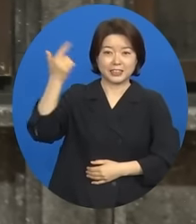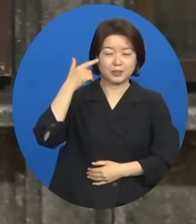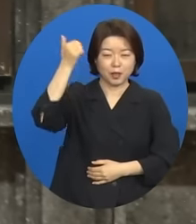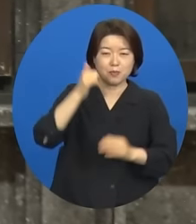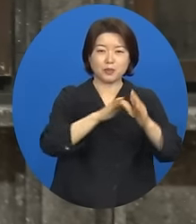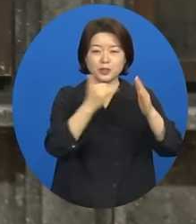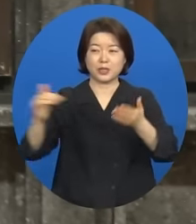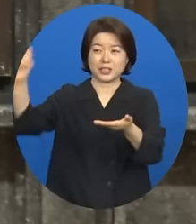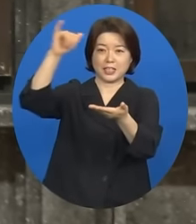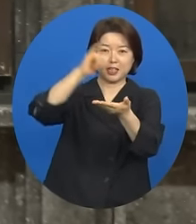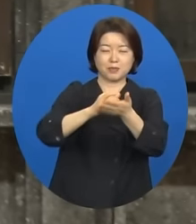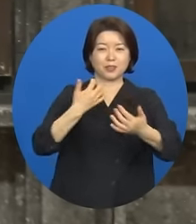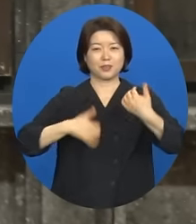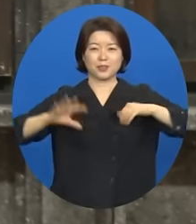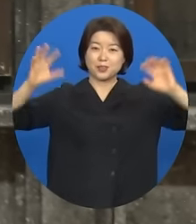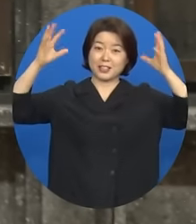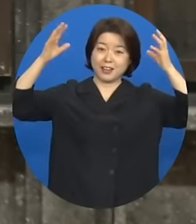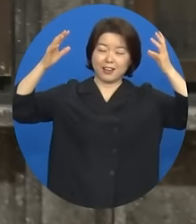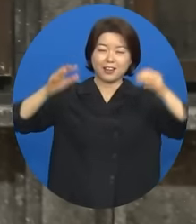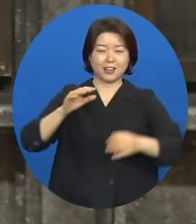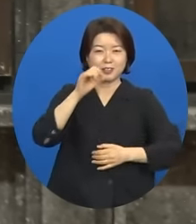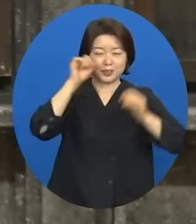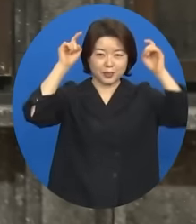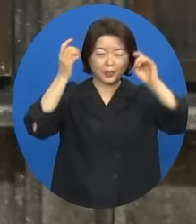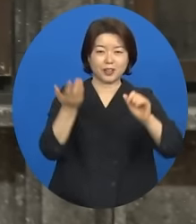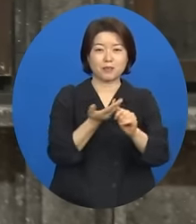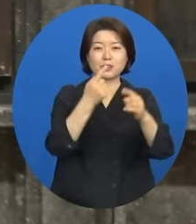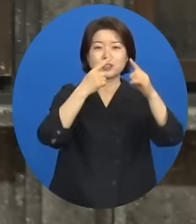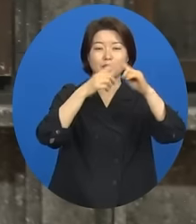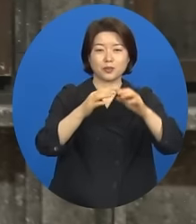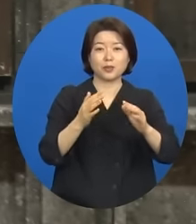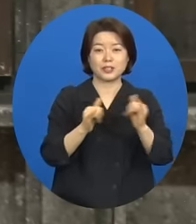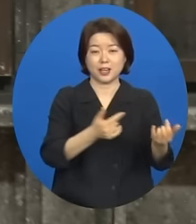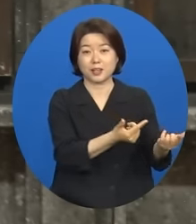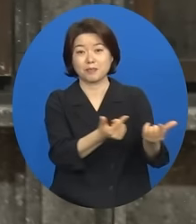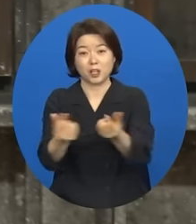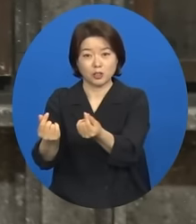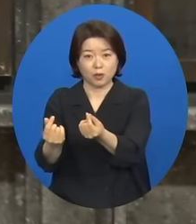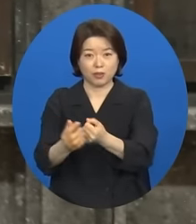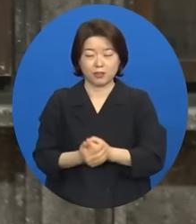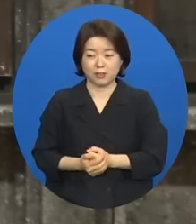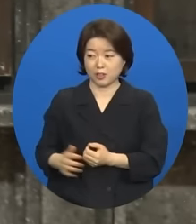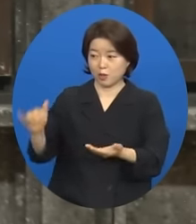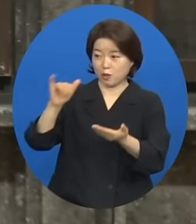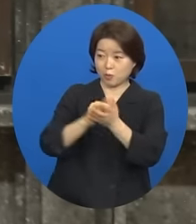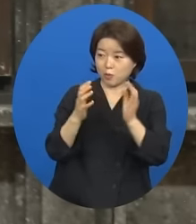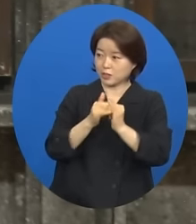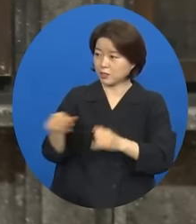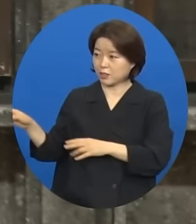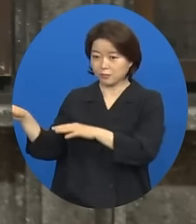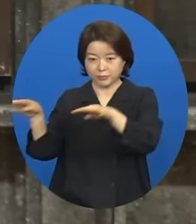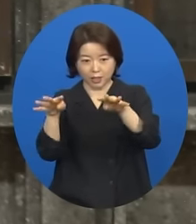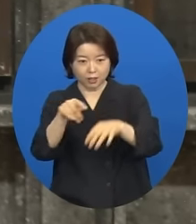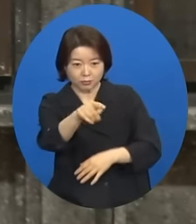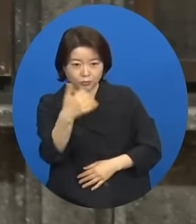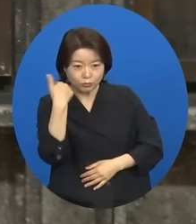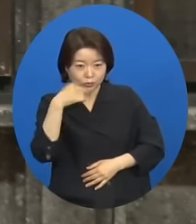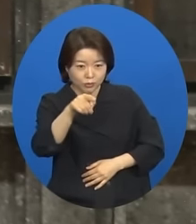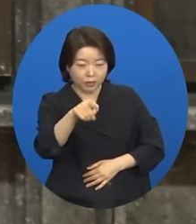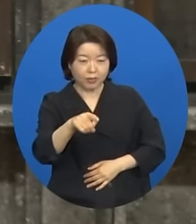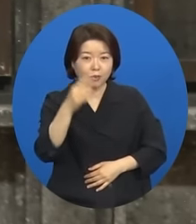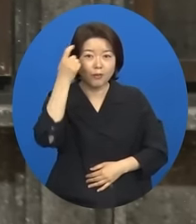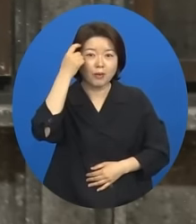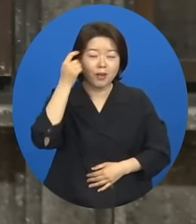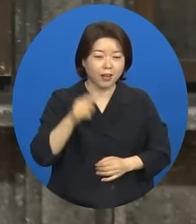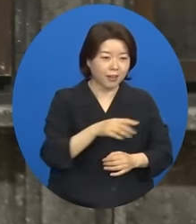가족의 입국을 환영합니다. 선한목자교회 교우일동. 공항에 사람들 지나가면서 다 쳐다보고 이 사람이 누군가. 그러니까